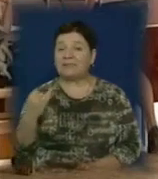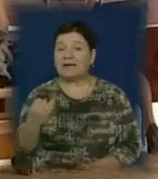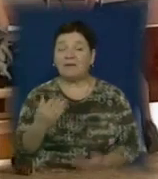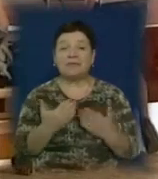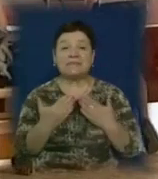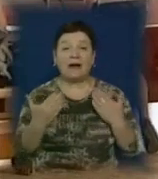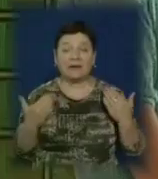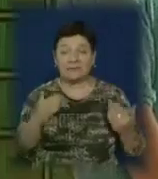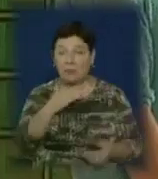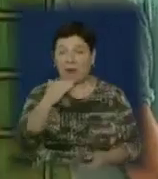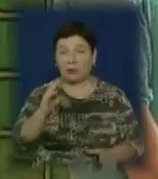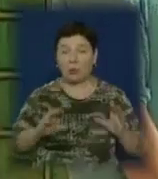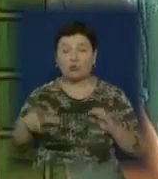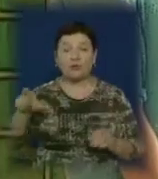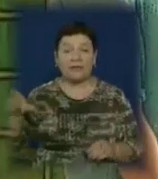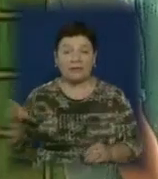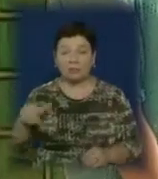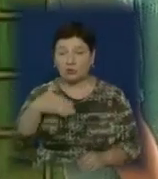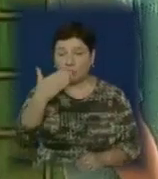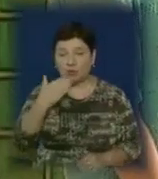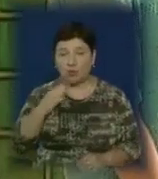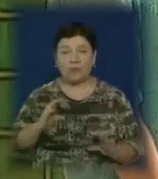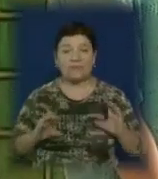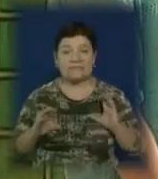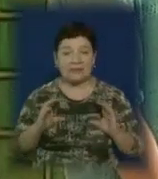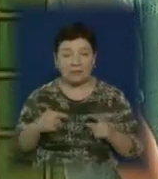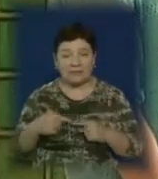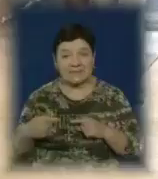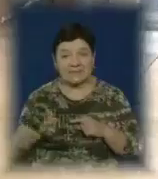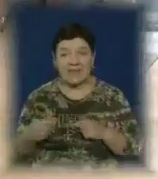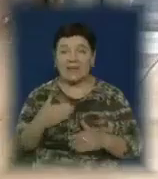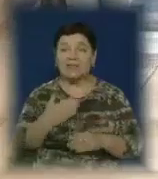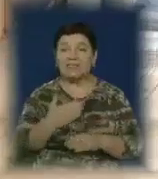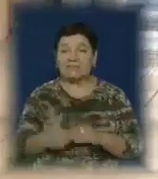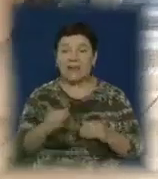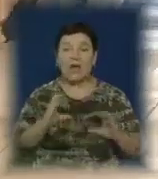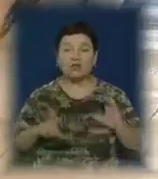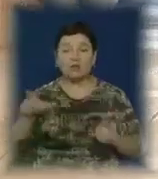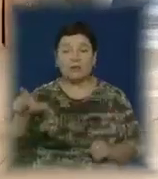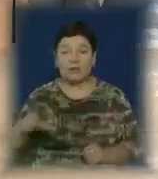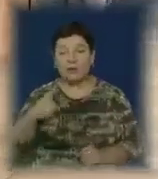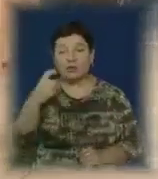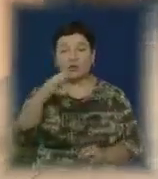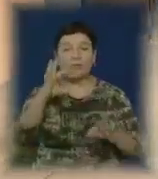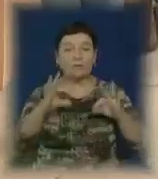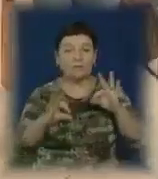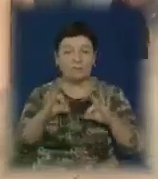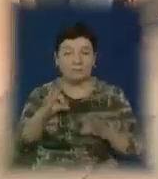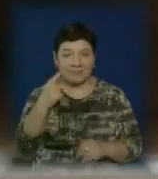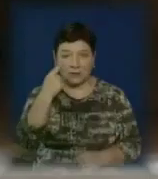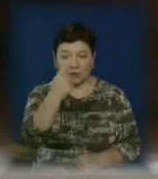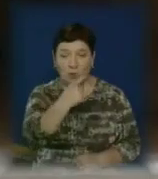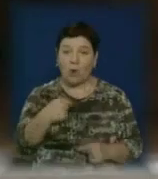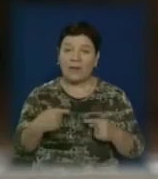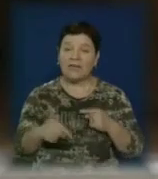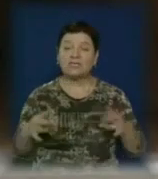акцією чимало студентів у ЖНУ. Результати перевірки різноманітні. Частина студентів має практично 100% показники зору.